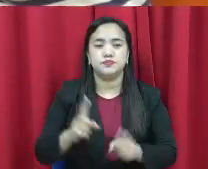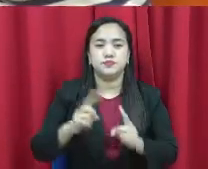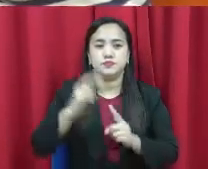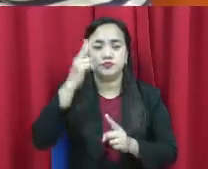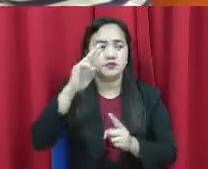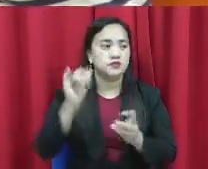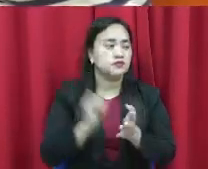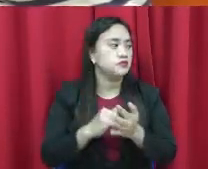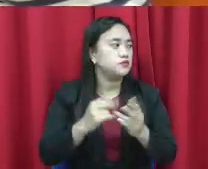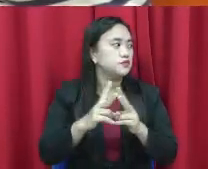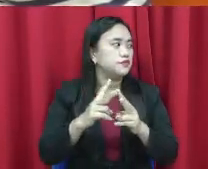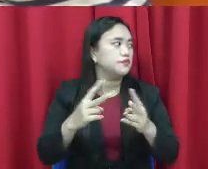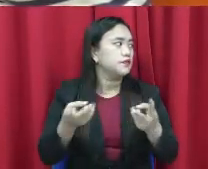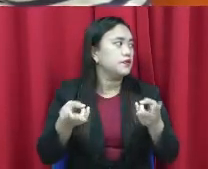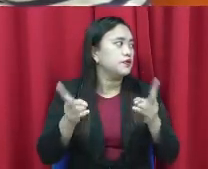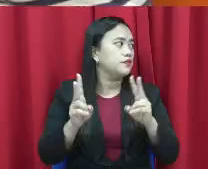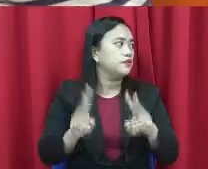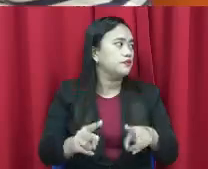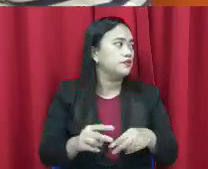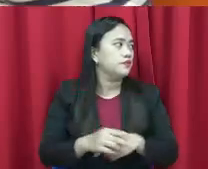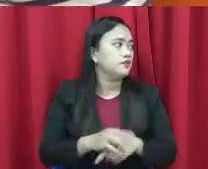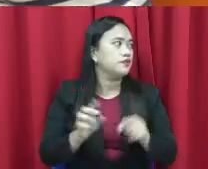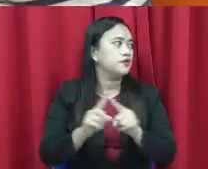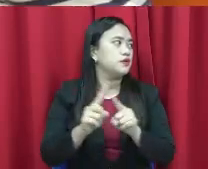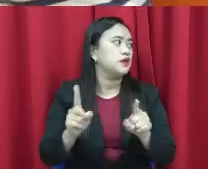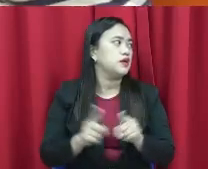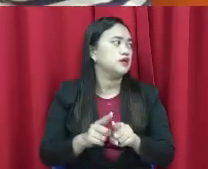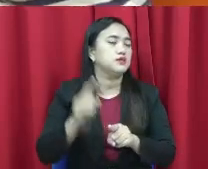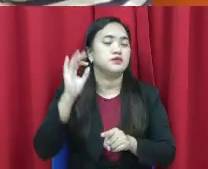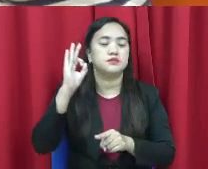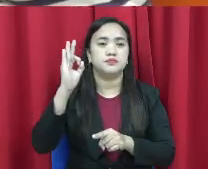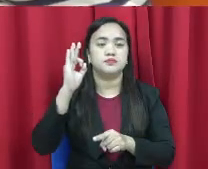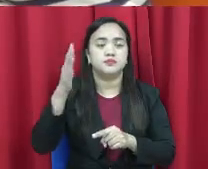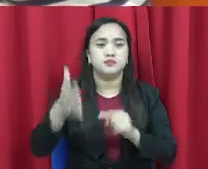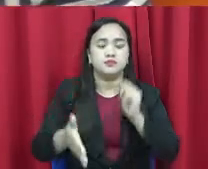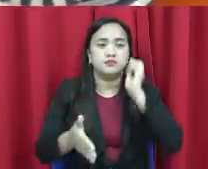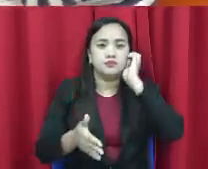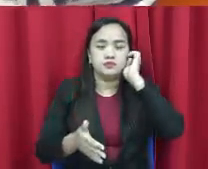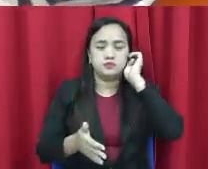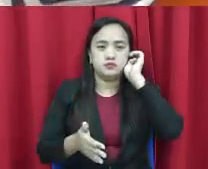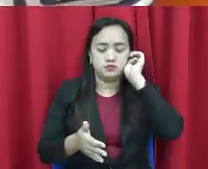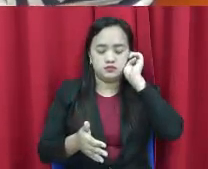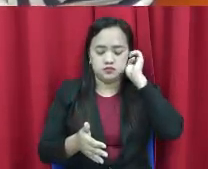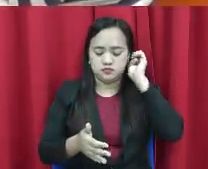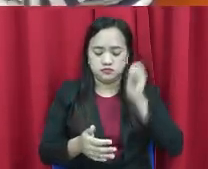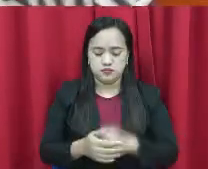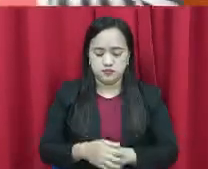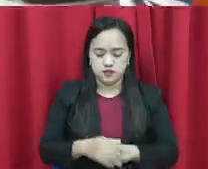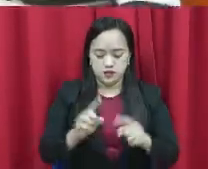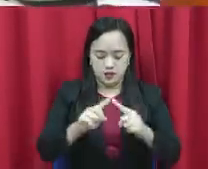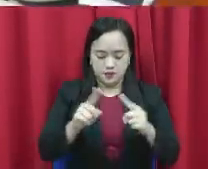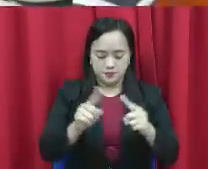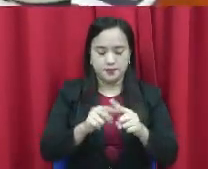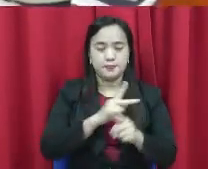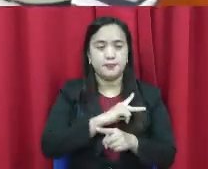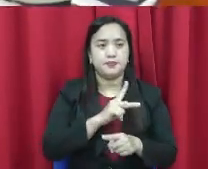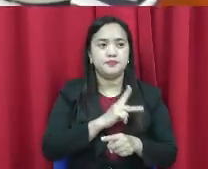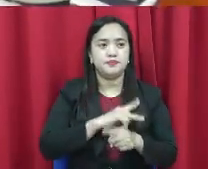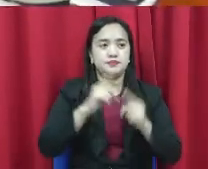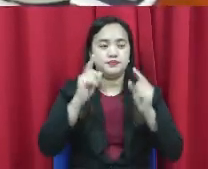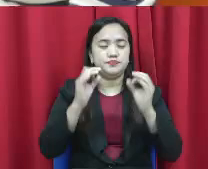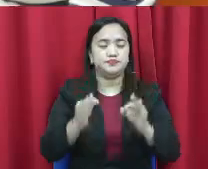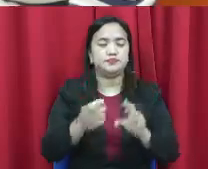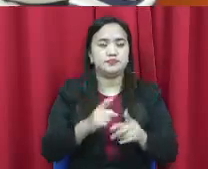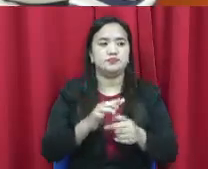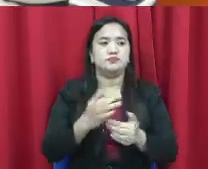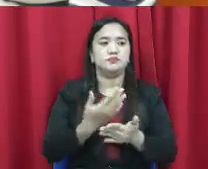mong quality talaga bilang preacher Actually po maganda yung nabanggit kanina ni sir na personal decision mula po nung kami